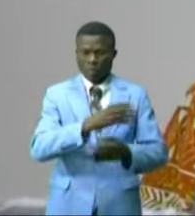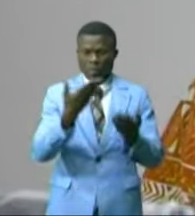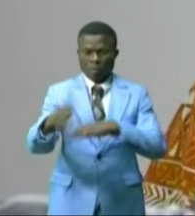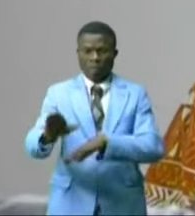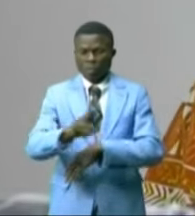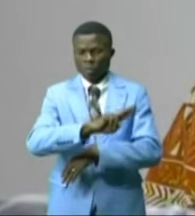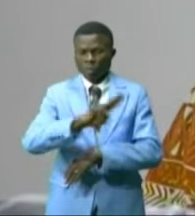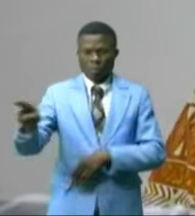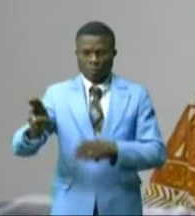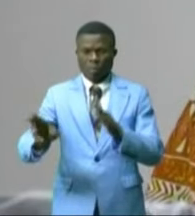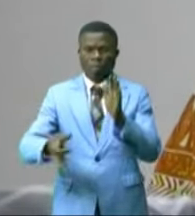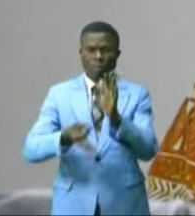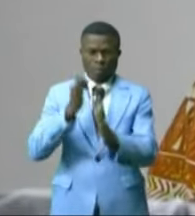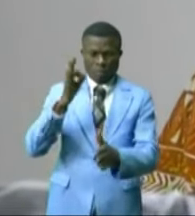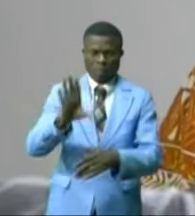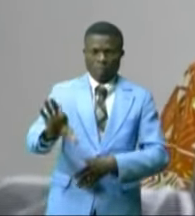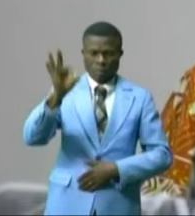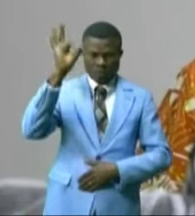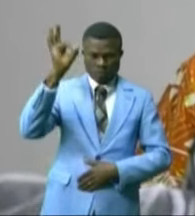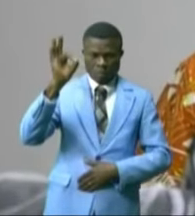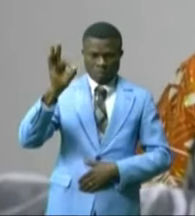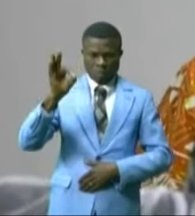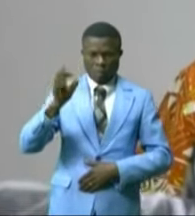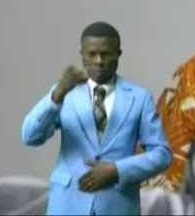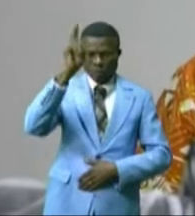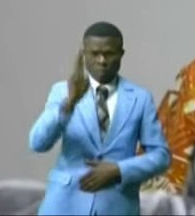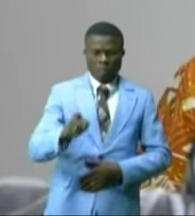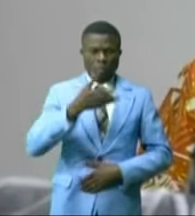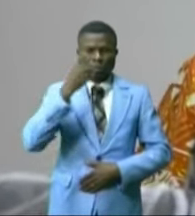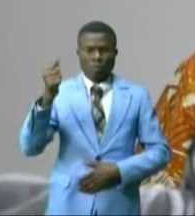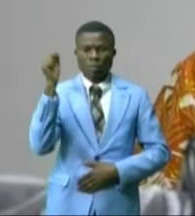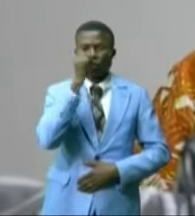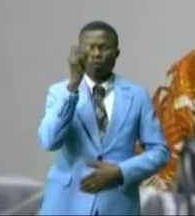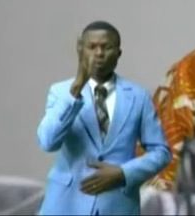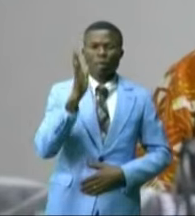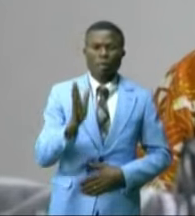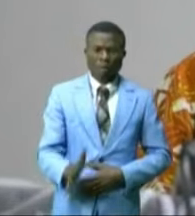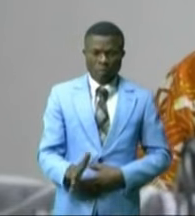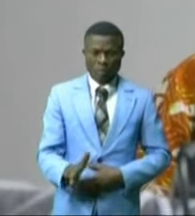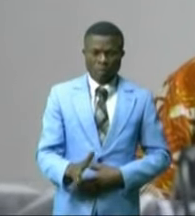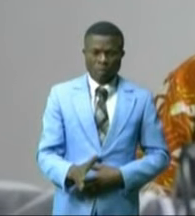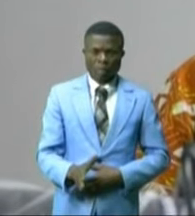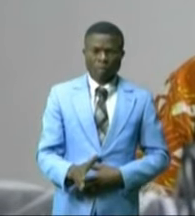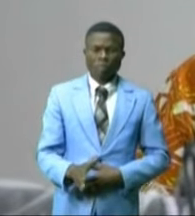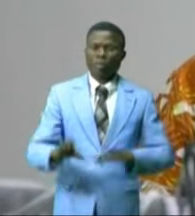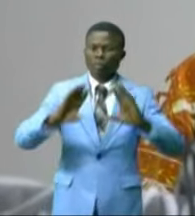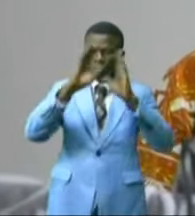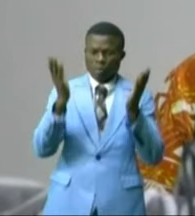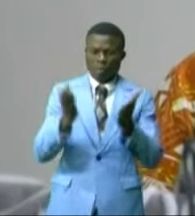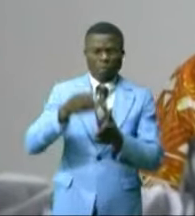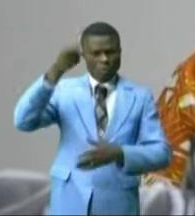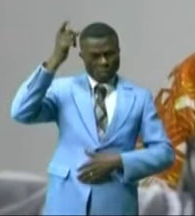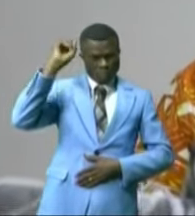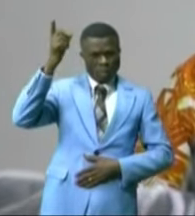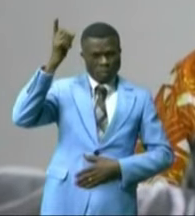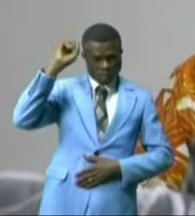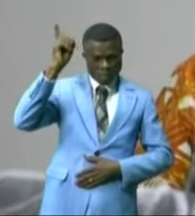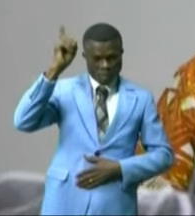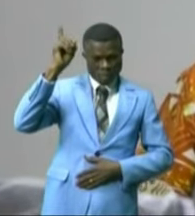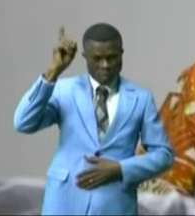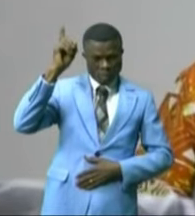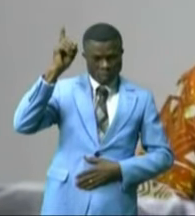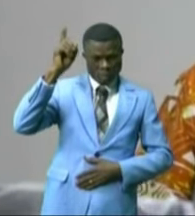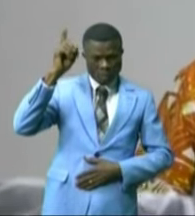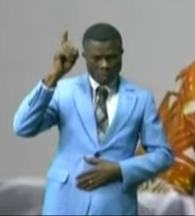2013, a été choisi parmi les 200 meilleurs chanteurs et chanteuses de tous les temps par